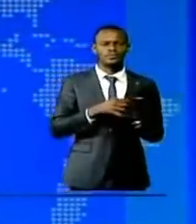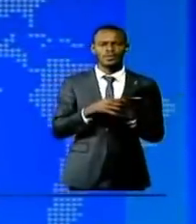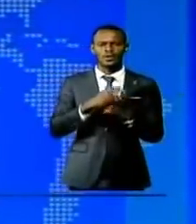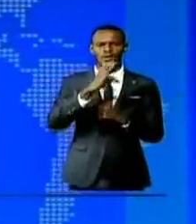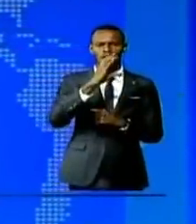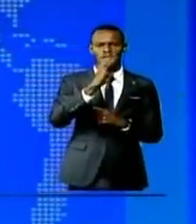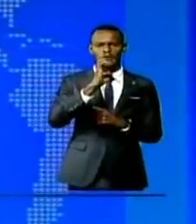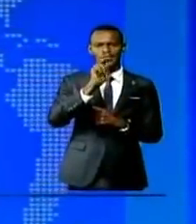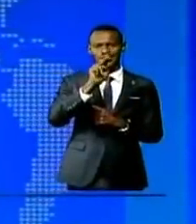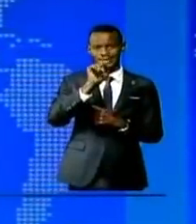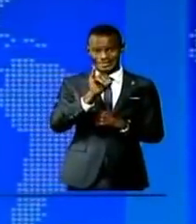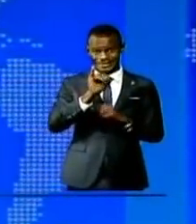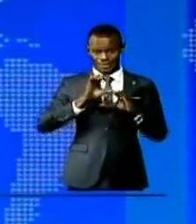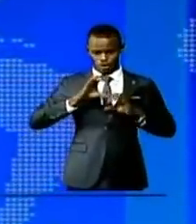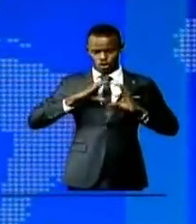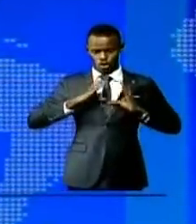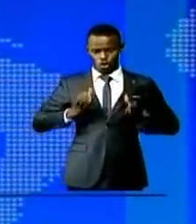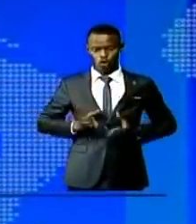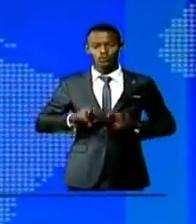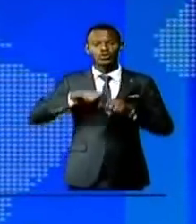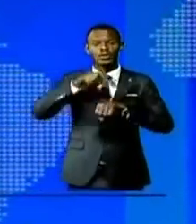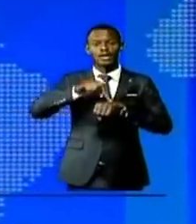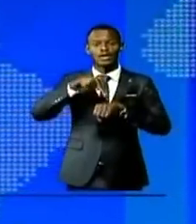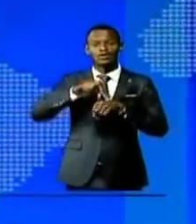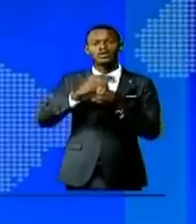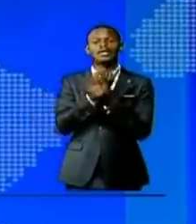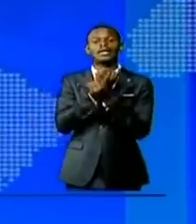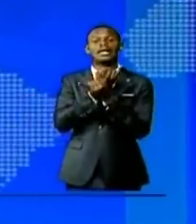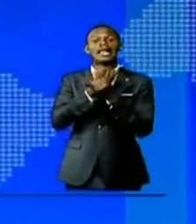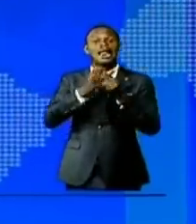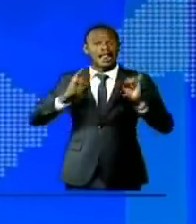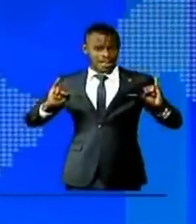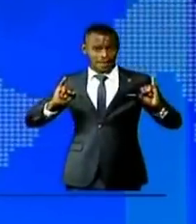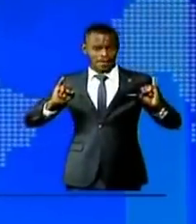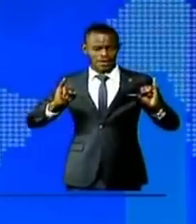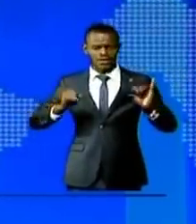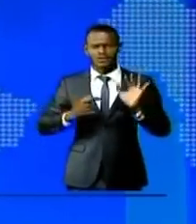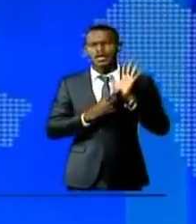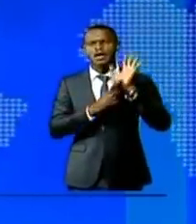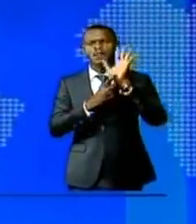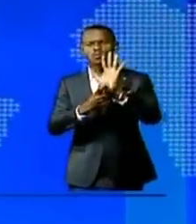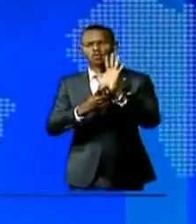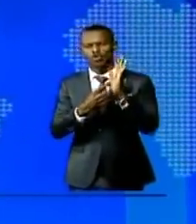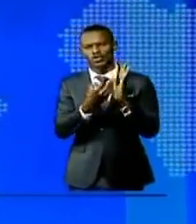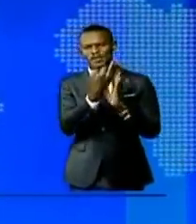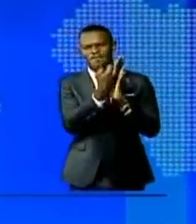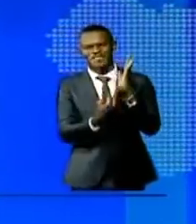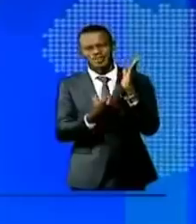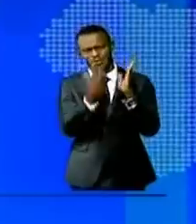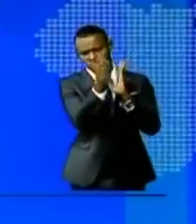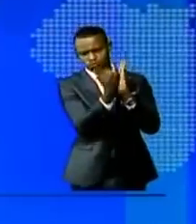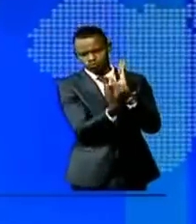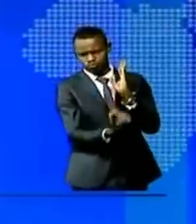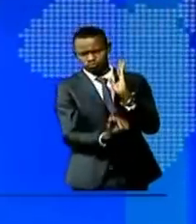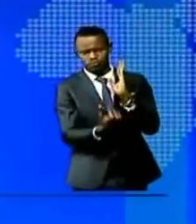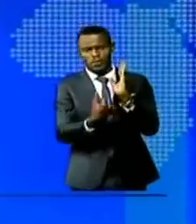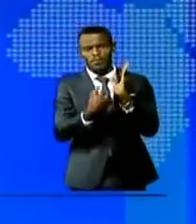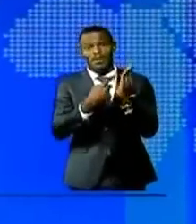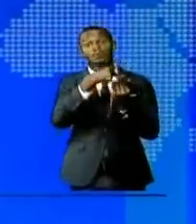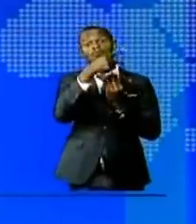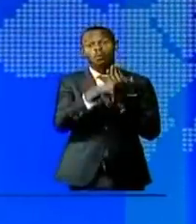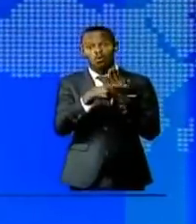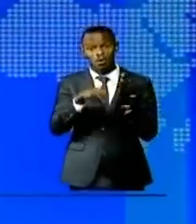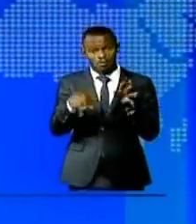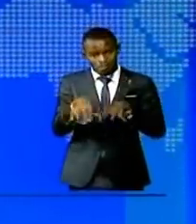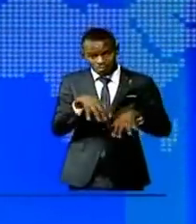indépendante a dévoilé sa feuille de route du processus électoral 2021-2026. C'était devant